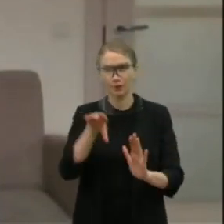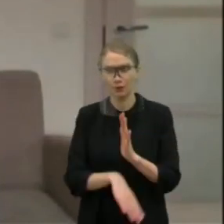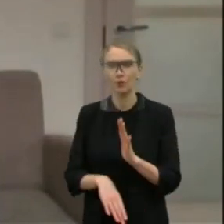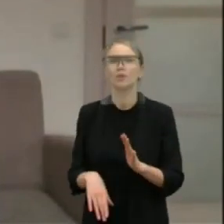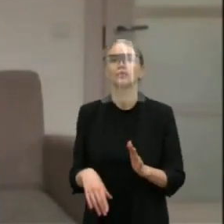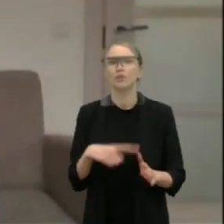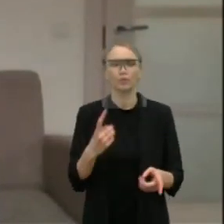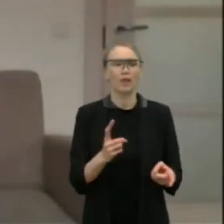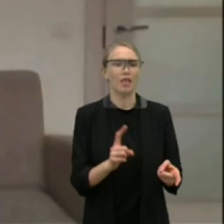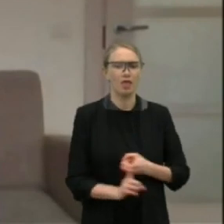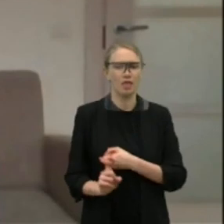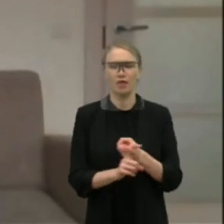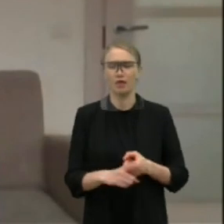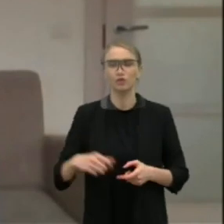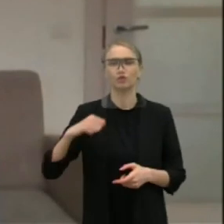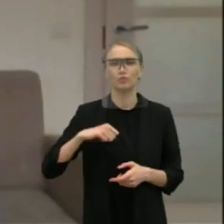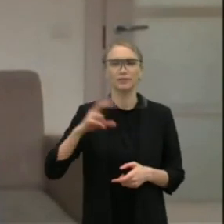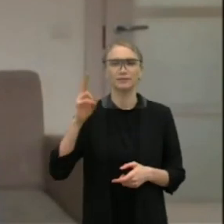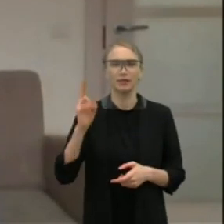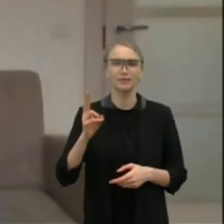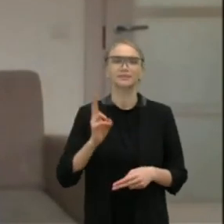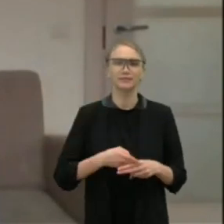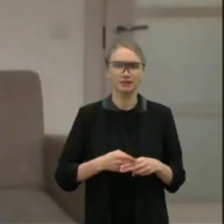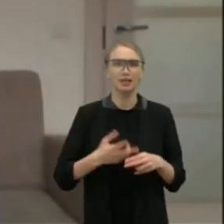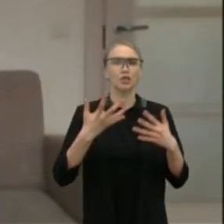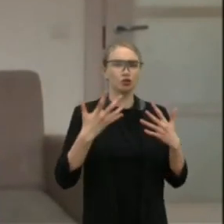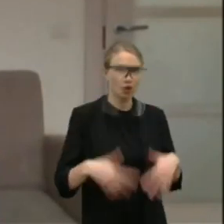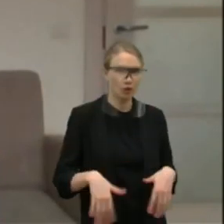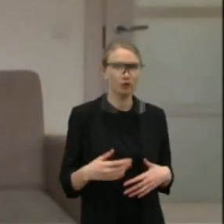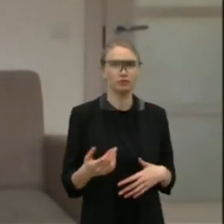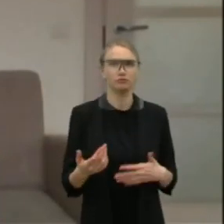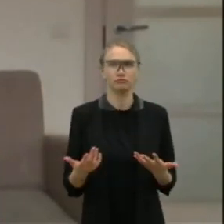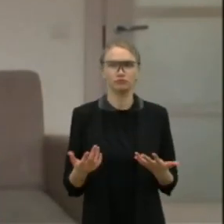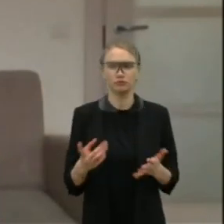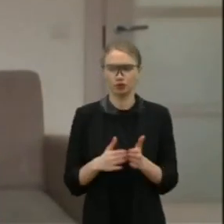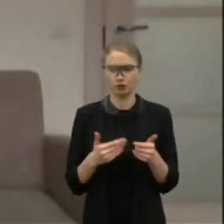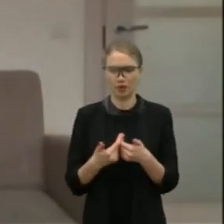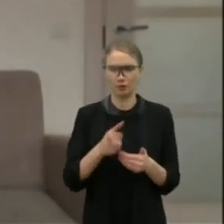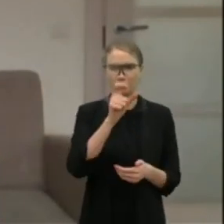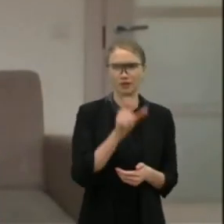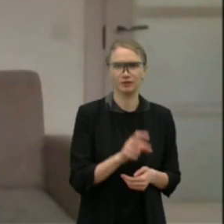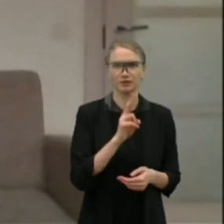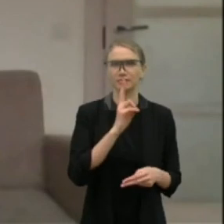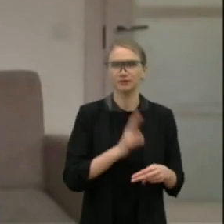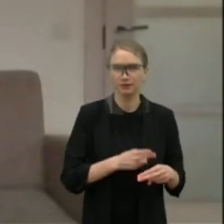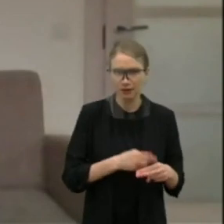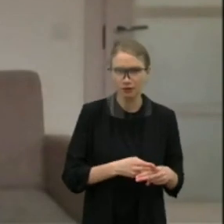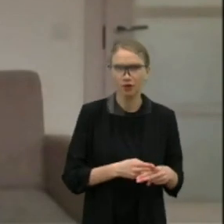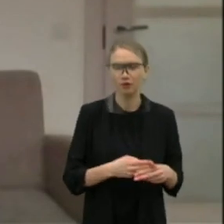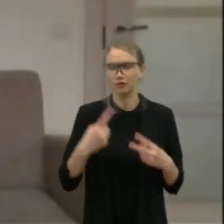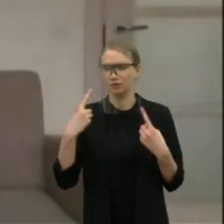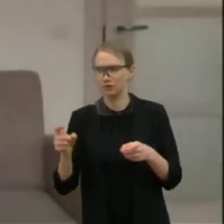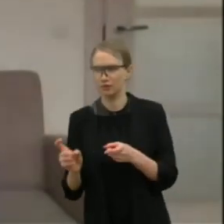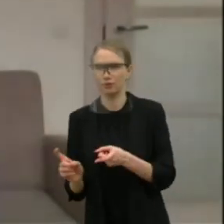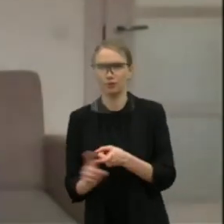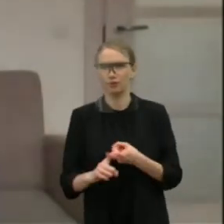žinom nemažai atvejų, kai žmonės praserga ir, pavyzdžiui, jeigu vienas šeimos narys užsikrėtė, tai nebūtinai